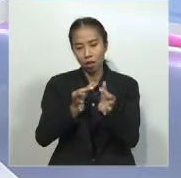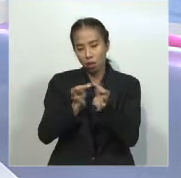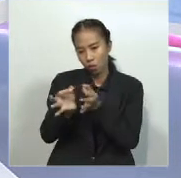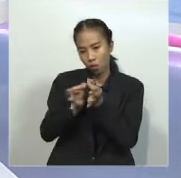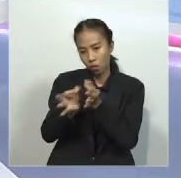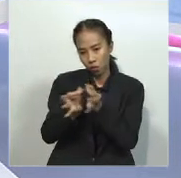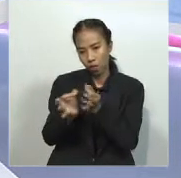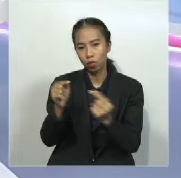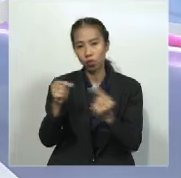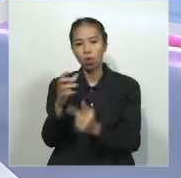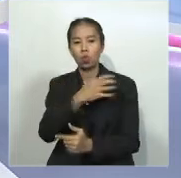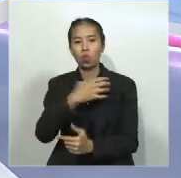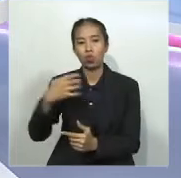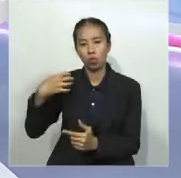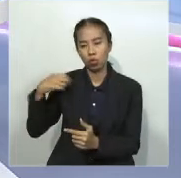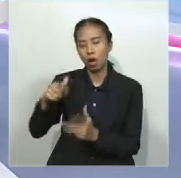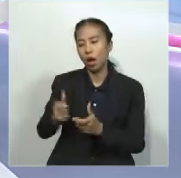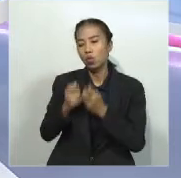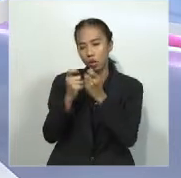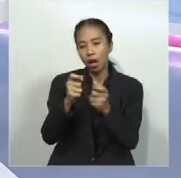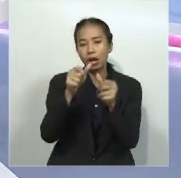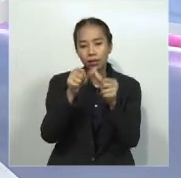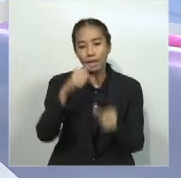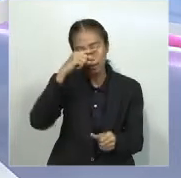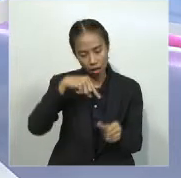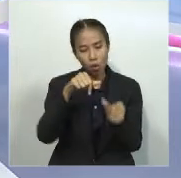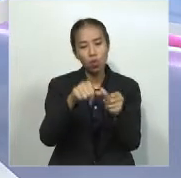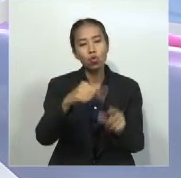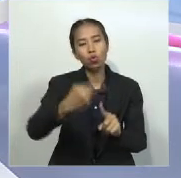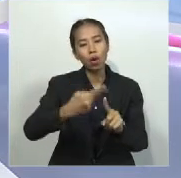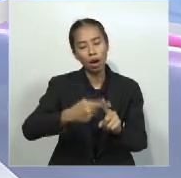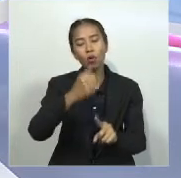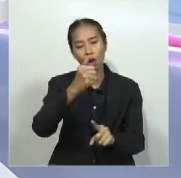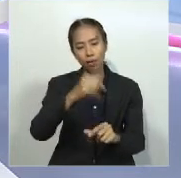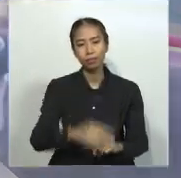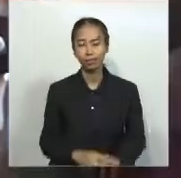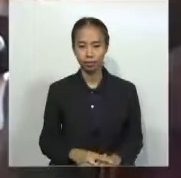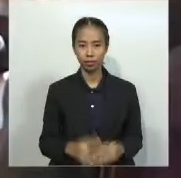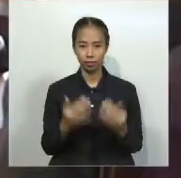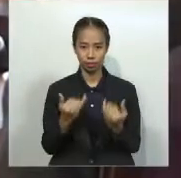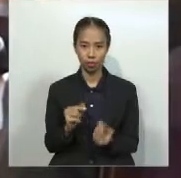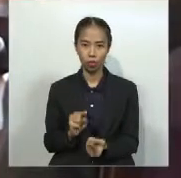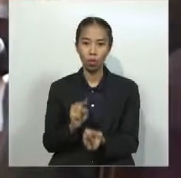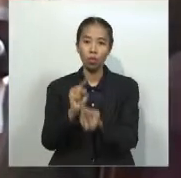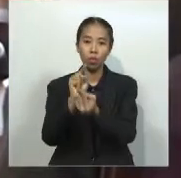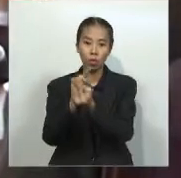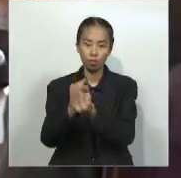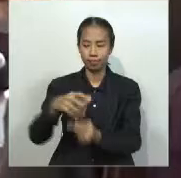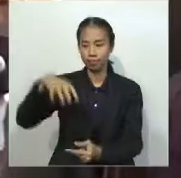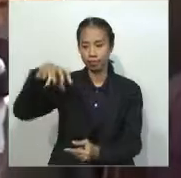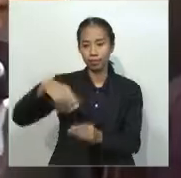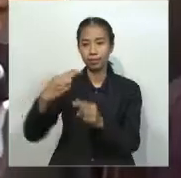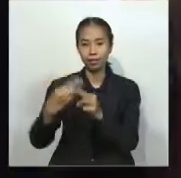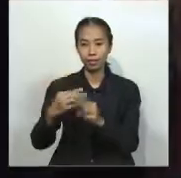ชี้แจงอุปทูตซาอุเรื่องอนุญาตให้พักอยู่ในไทยชั่วคราวค่ะหลังจากที่ได้เข้าพบกับนายอับดุล